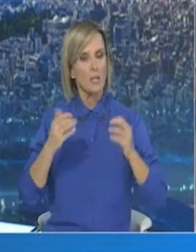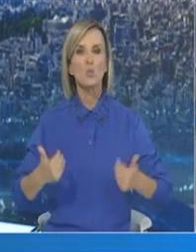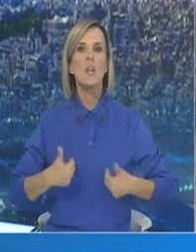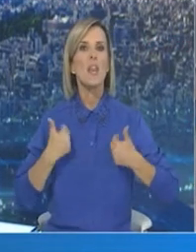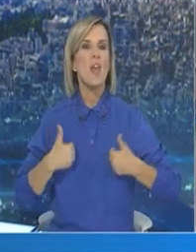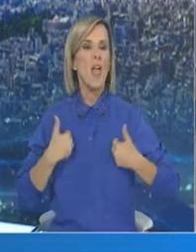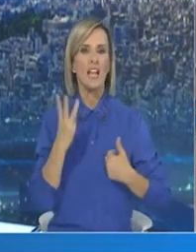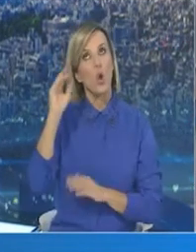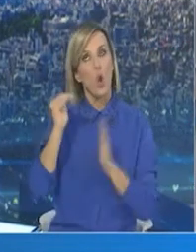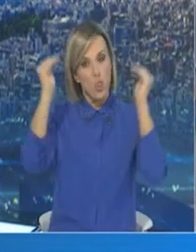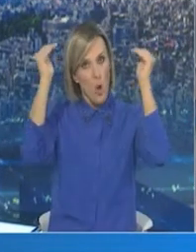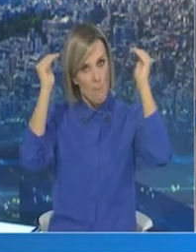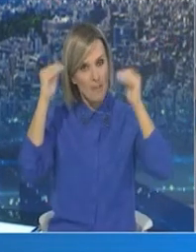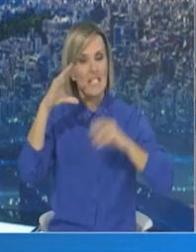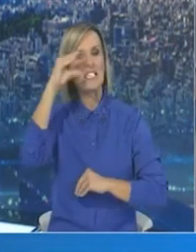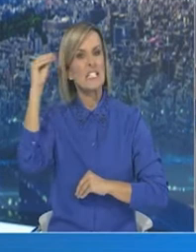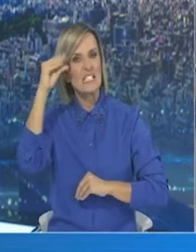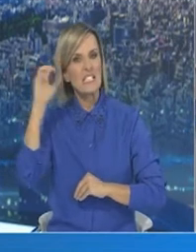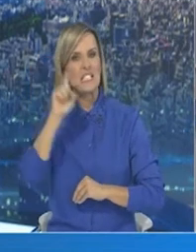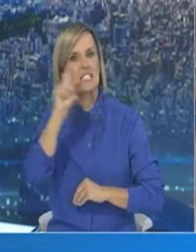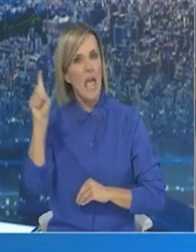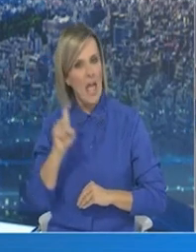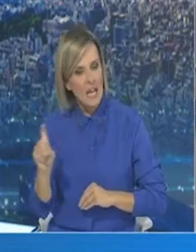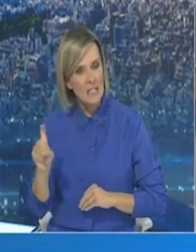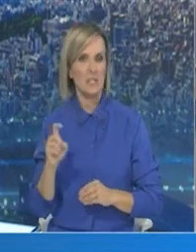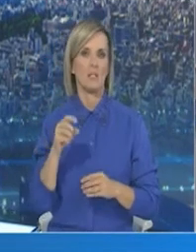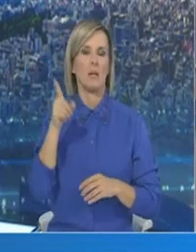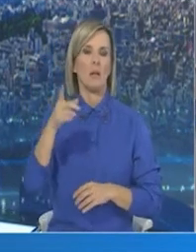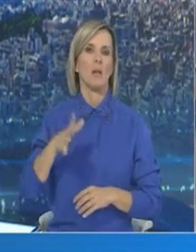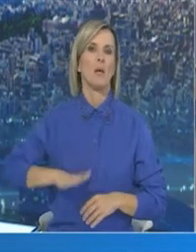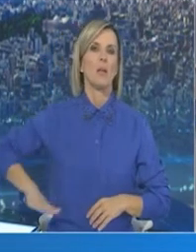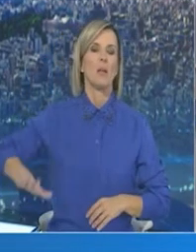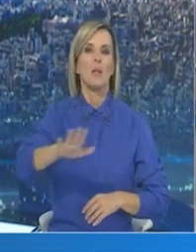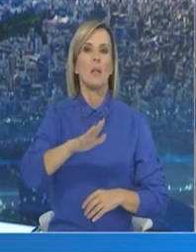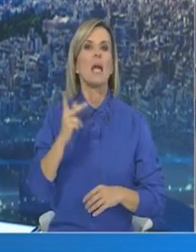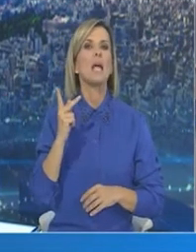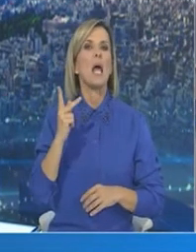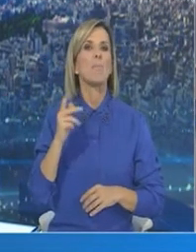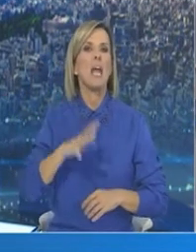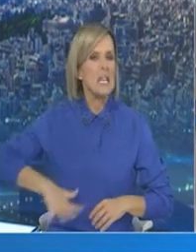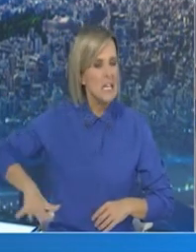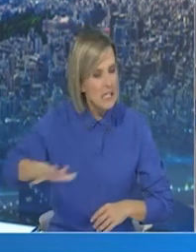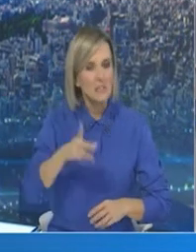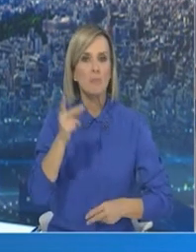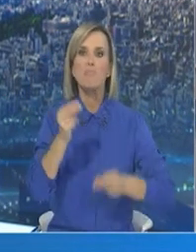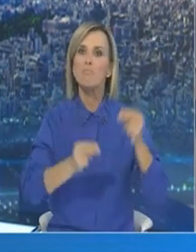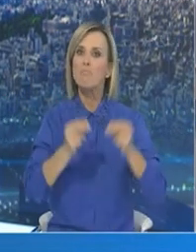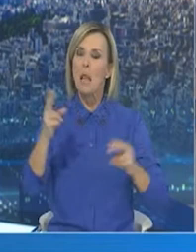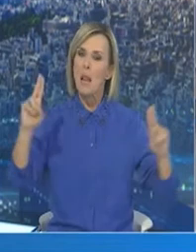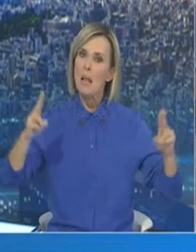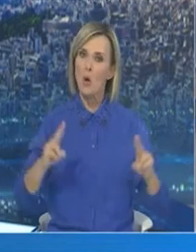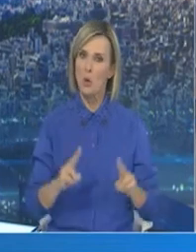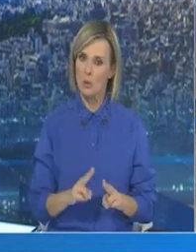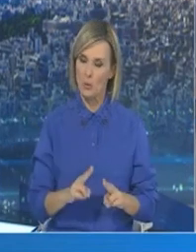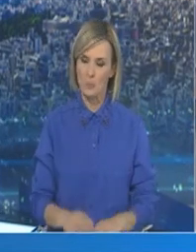ηλικίας κάτω των 30 ετών. Μέσα στις επόμενες εβδομάδες και ανάλογα με την εξέλιξη του εμβολιαστικού προγράμματος και την αύξηση της εμβολιαστικής κάλυψης του